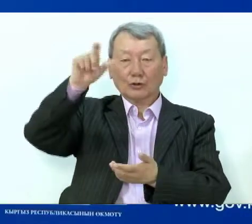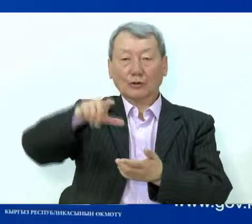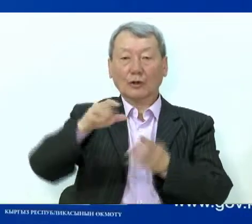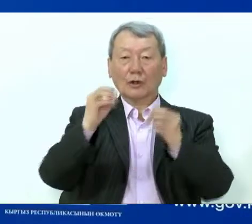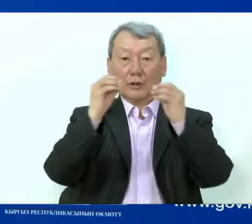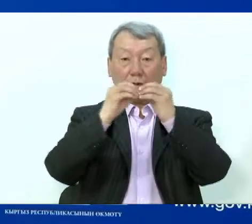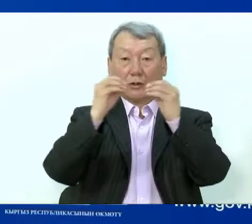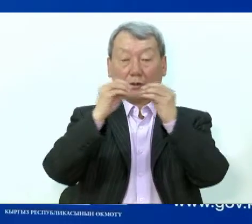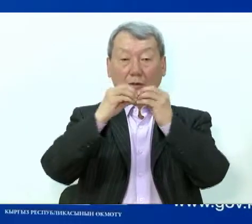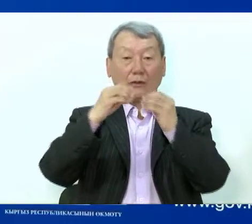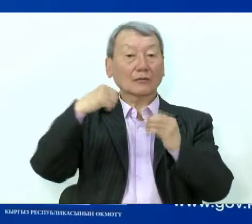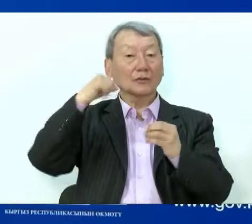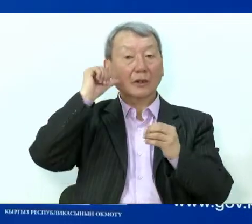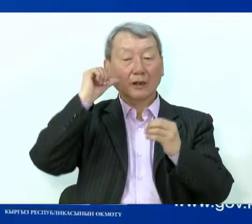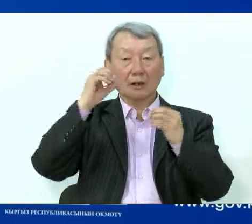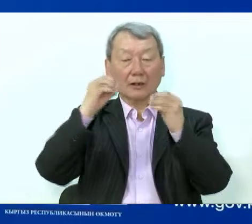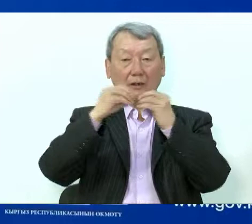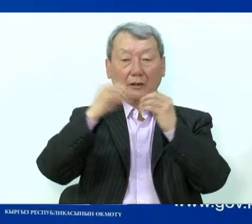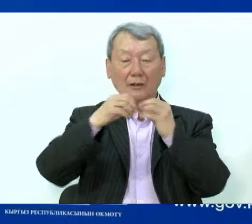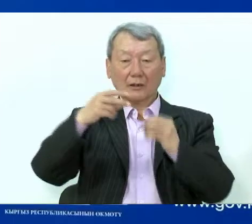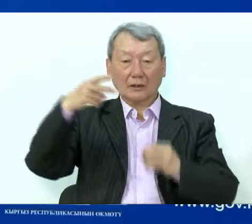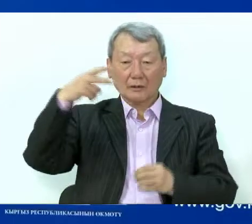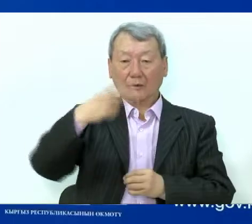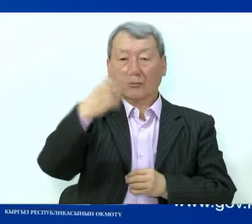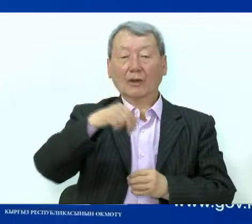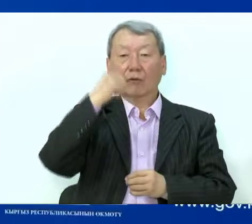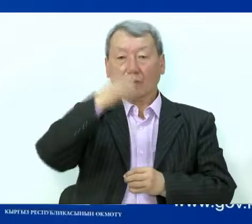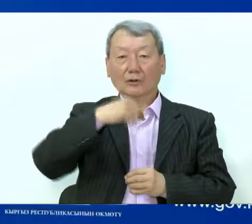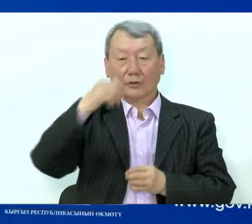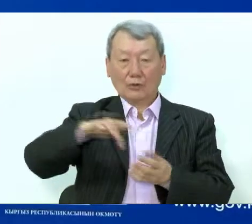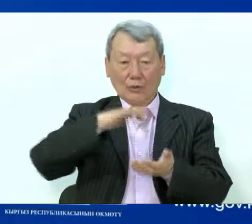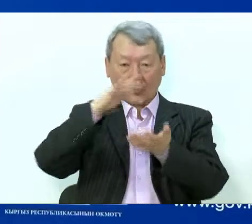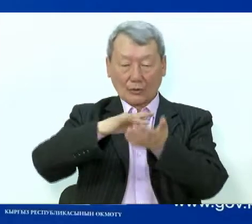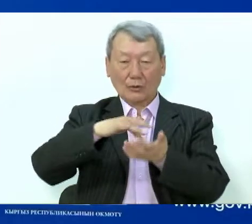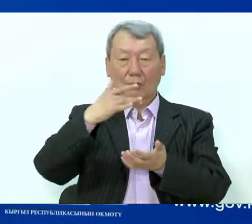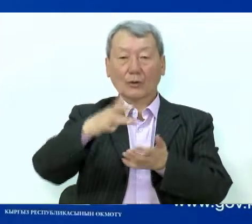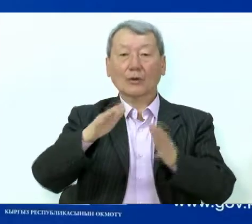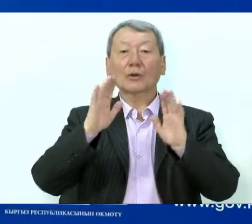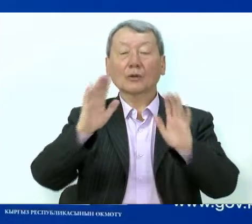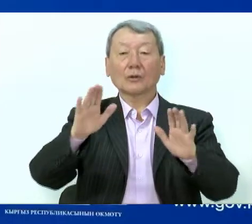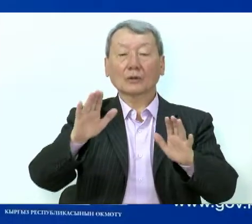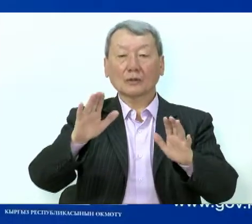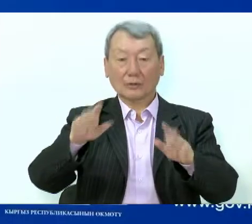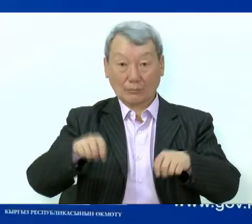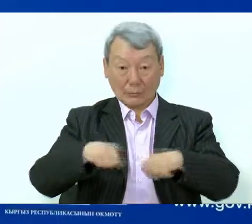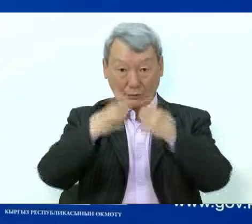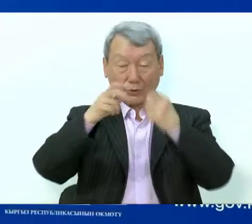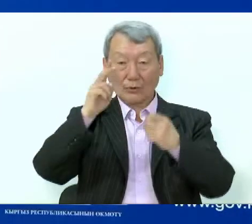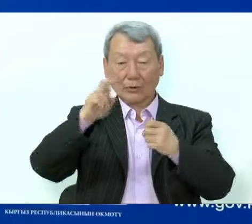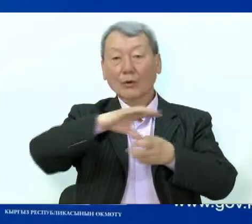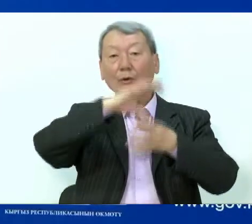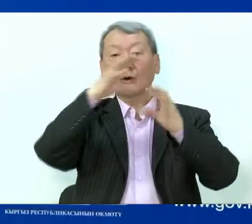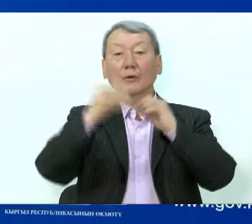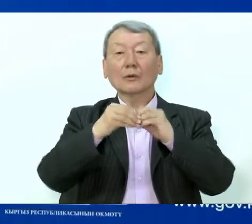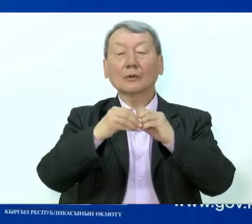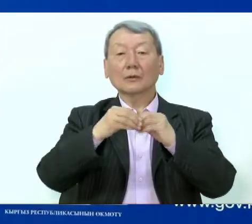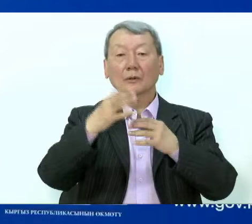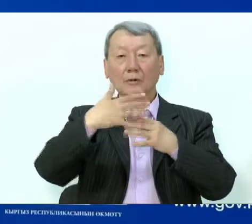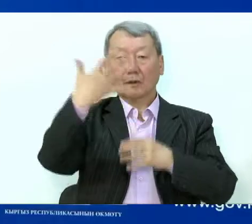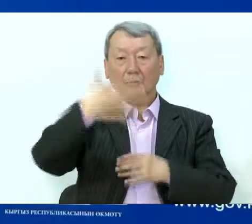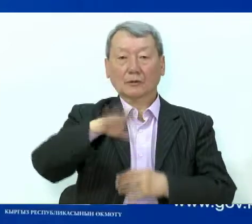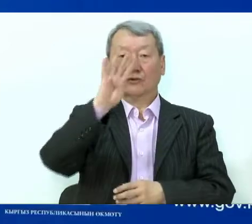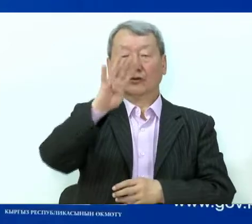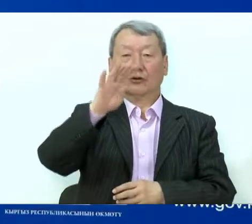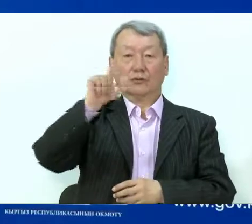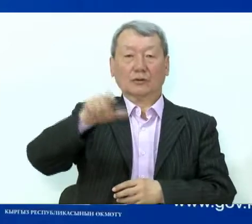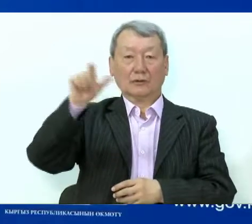10 апрелдин 20 жылдын Бишкек шаарында аймагында өзгөчө кырдаалды бузгандыгы үчүн бардыгы болуп 54